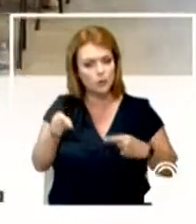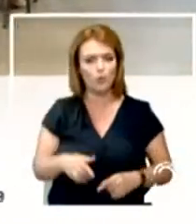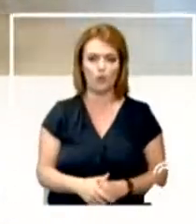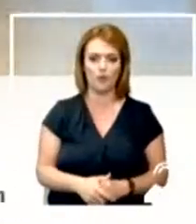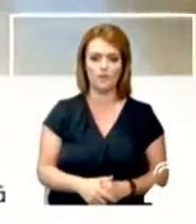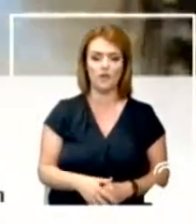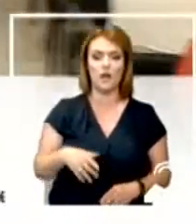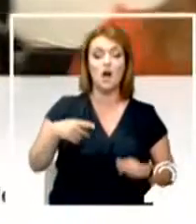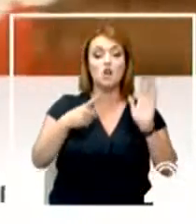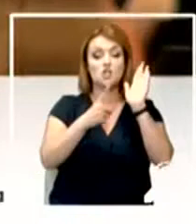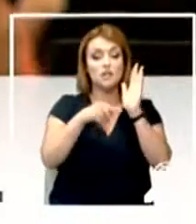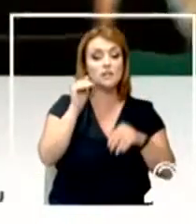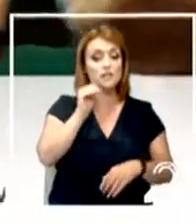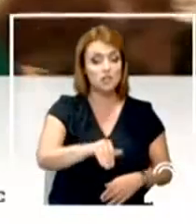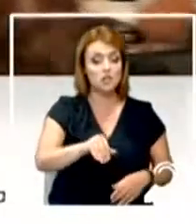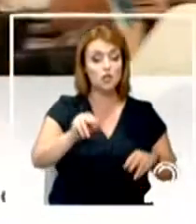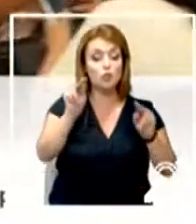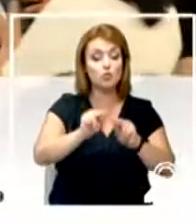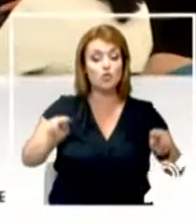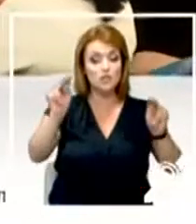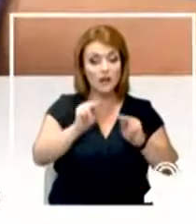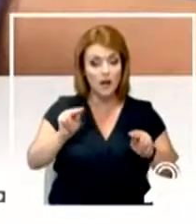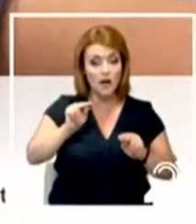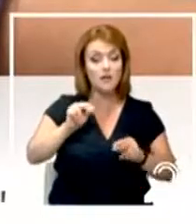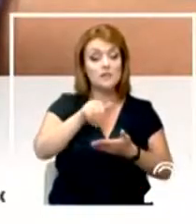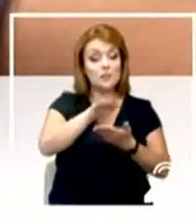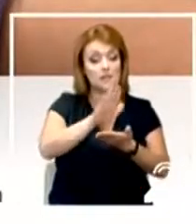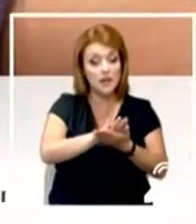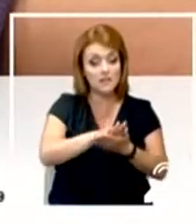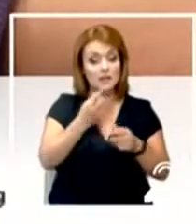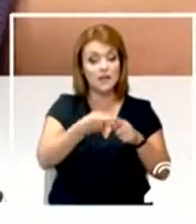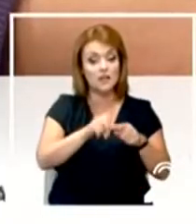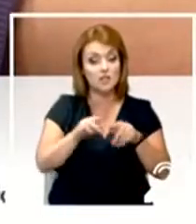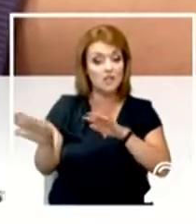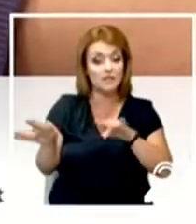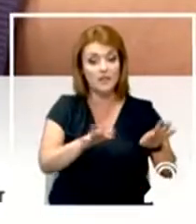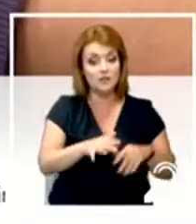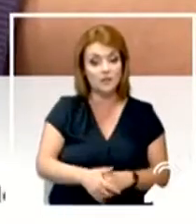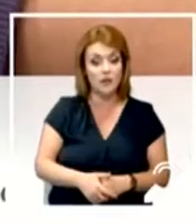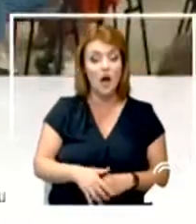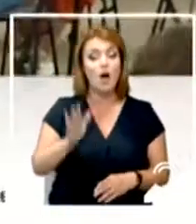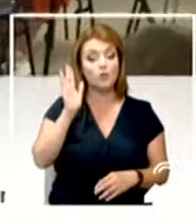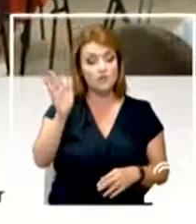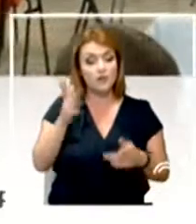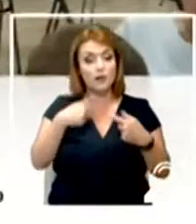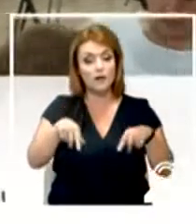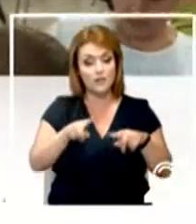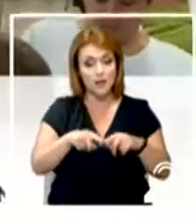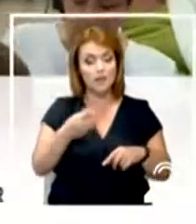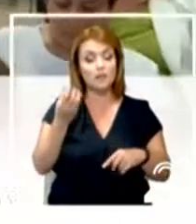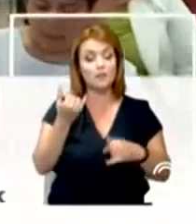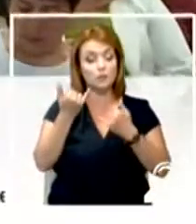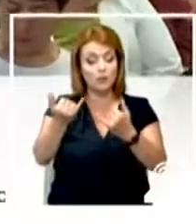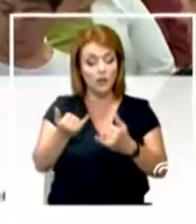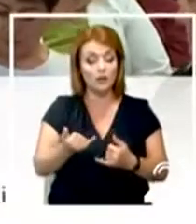cei peste 6.000 de profesori care s-au înscris la forumul din Chișinău, vor fi organizate peste 50 de ateliere tematice. Aceștia